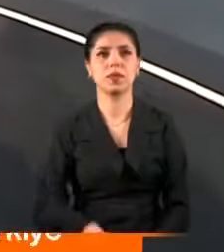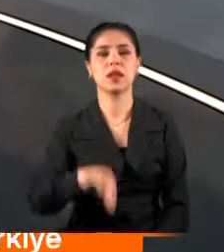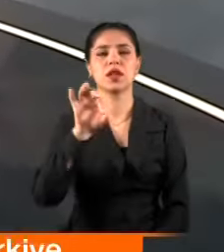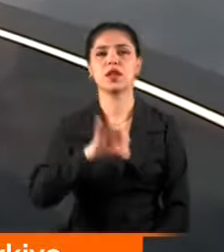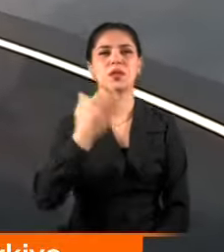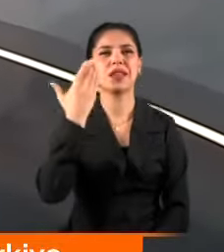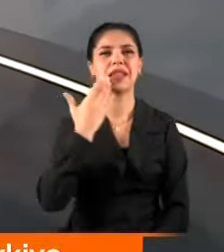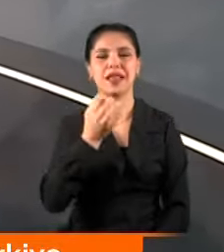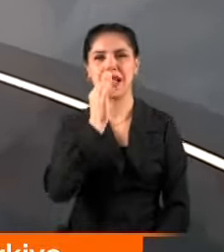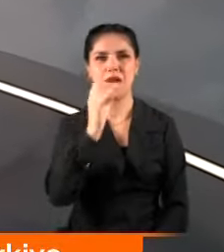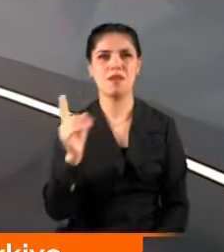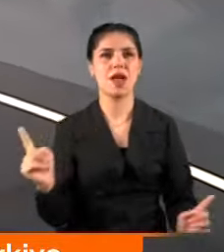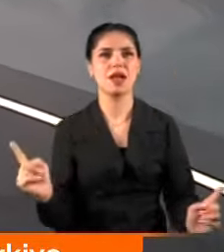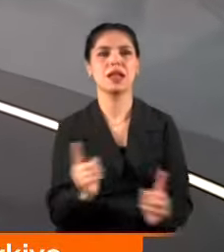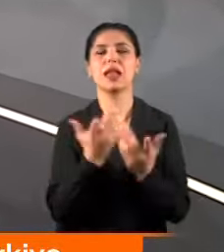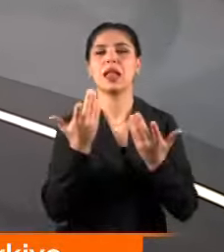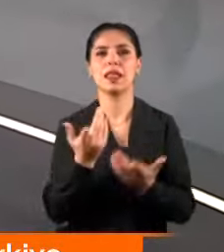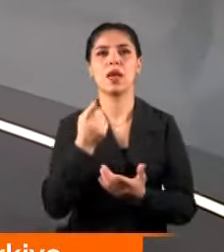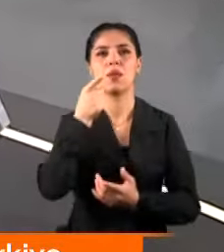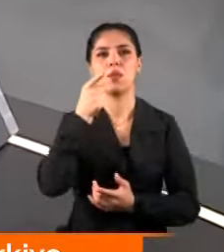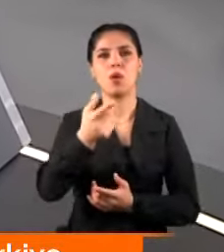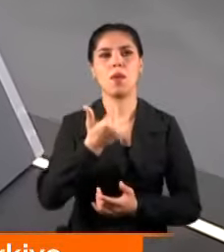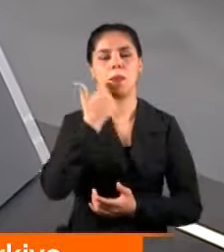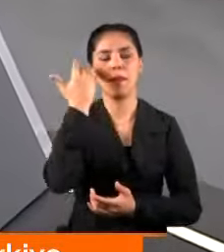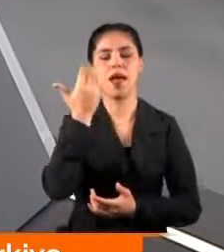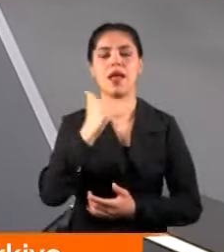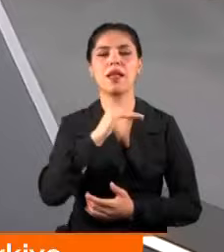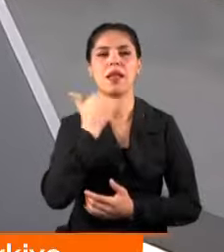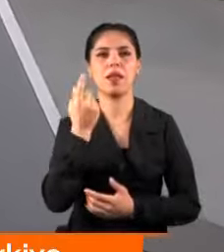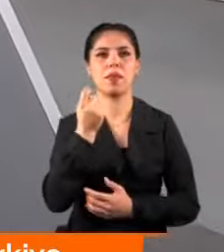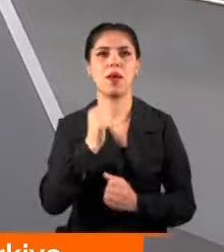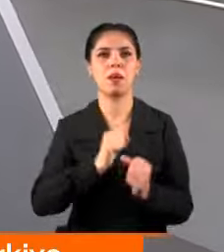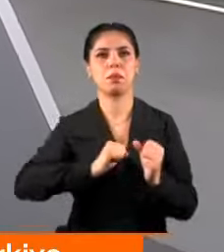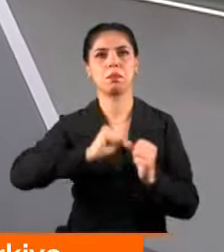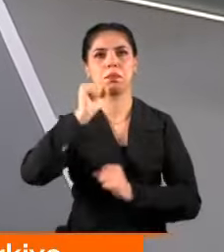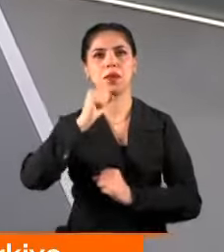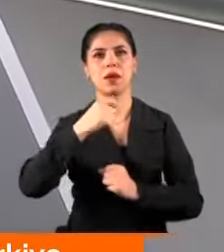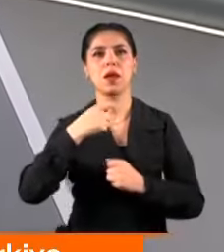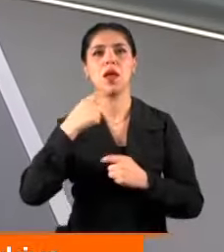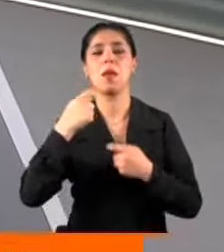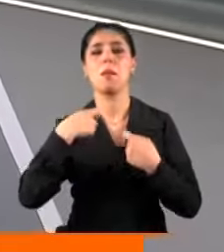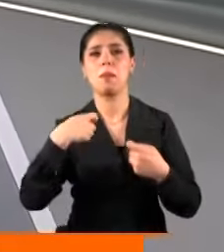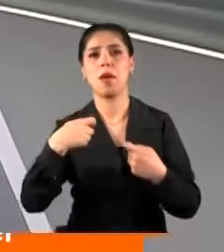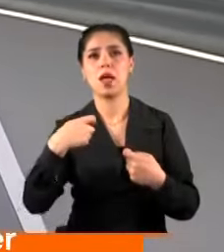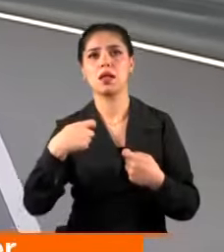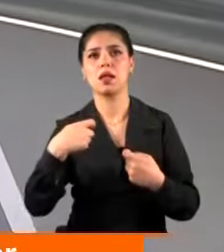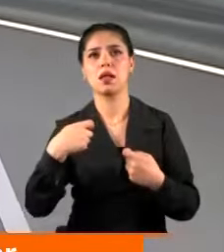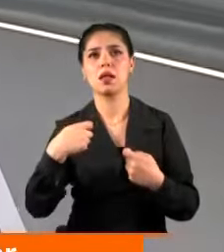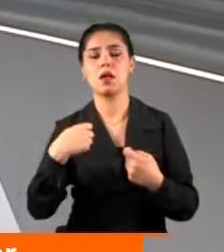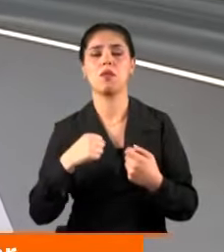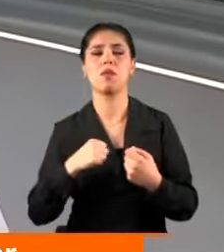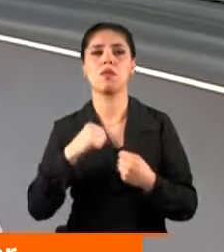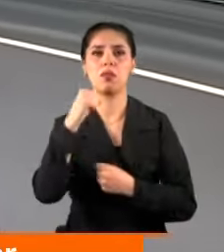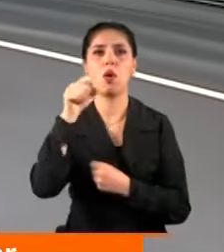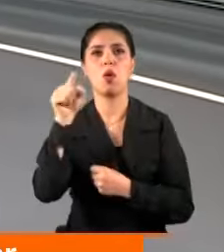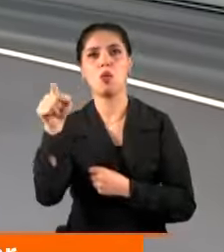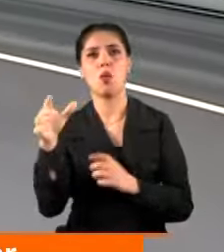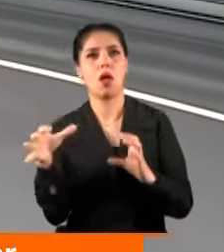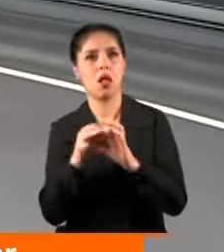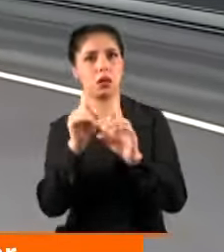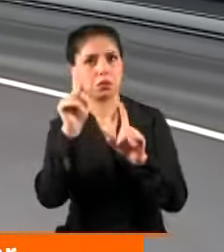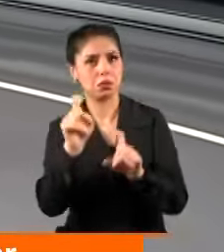Şimdi izleyeceğiniz haberin özeti bu. Beyaz ette fiyatlar uçtu. Maliyet artışıyla orantılı mı peki bu durum?